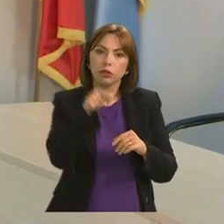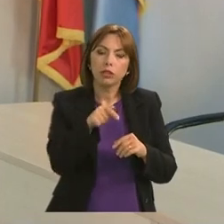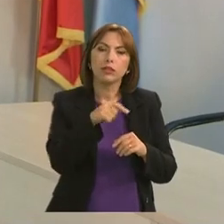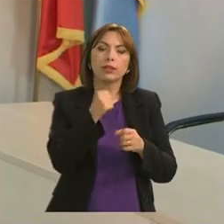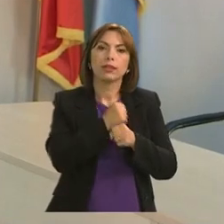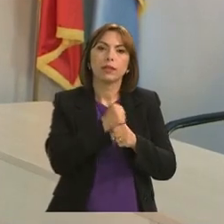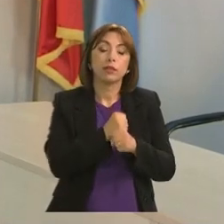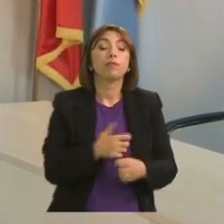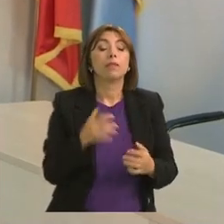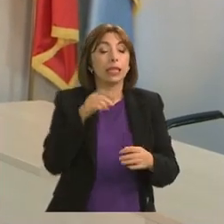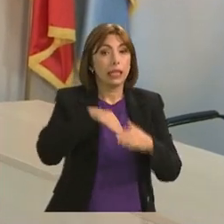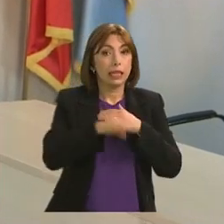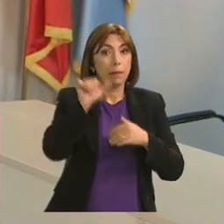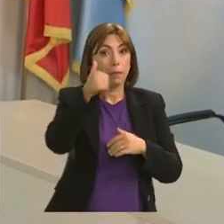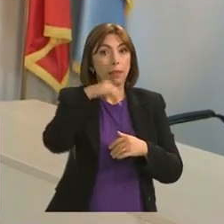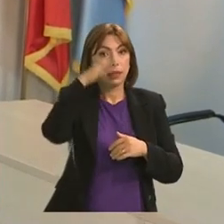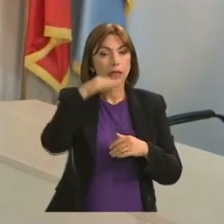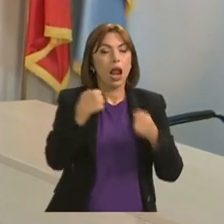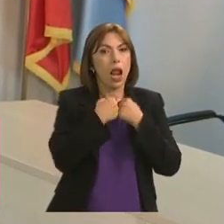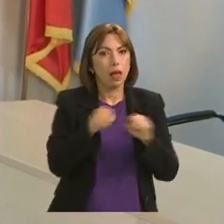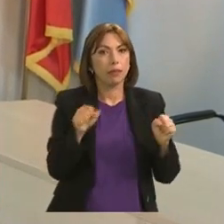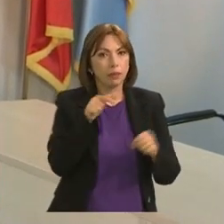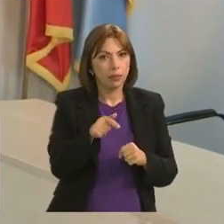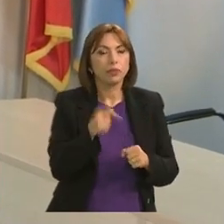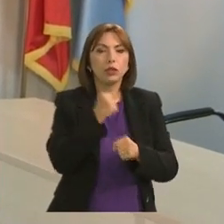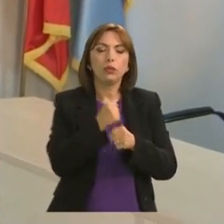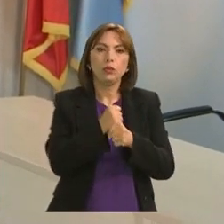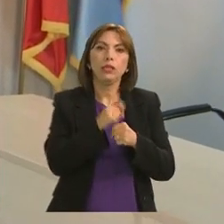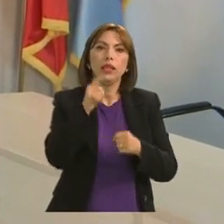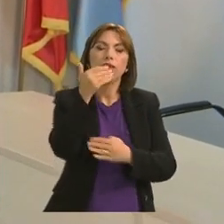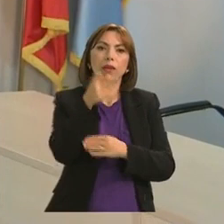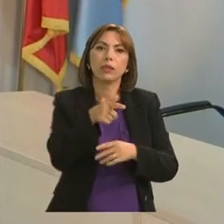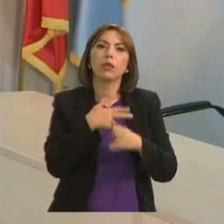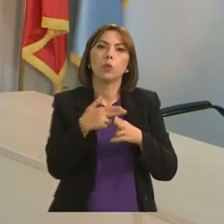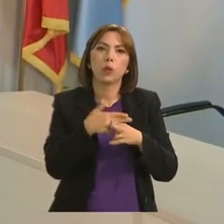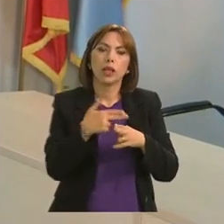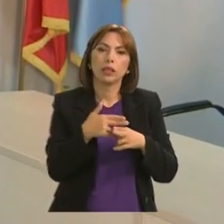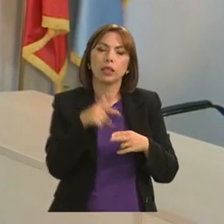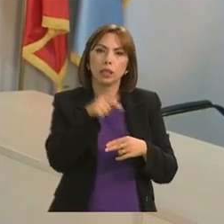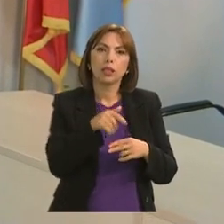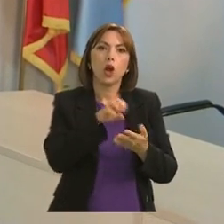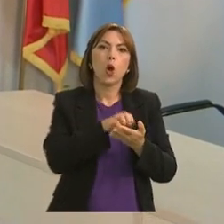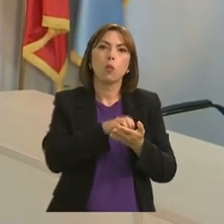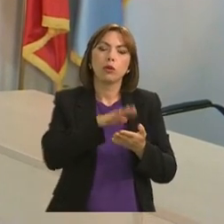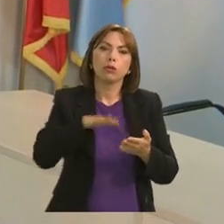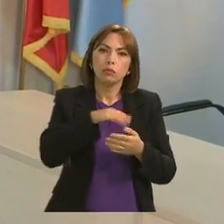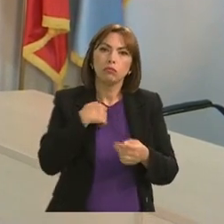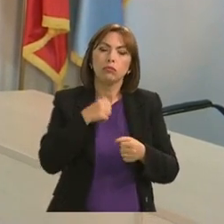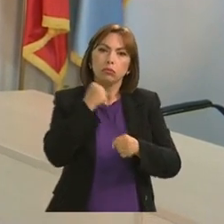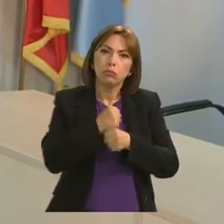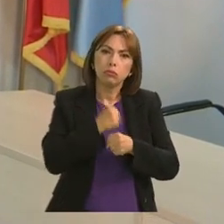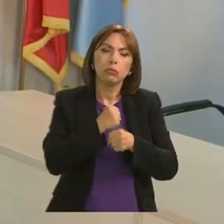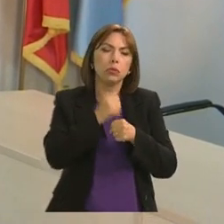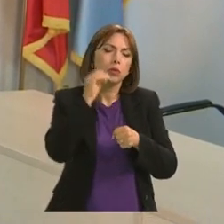primele zile ale eliberării, lucrează la compania de salubrizare în comună, prestând